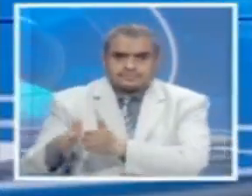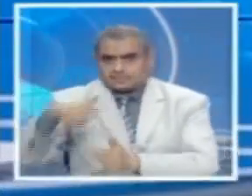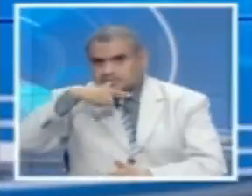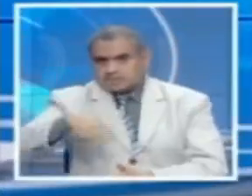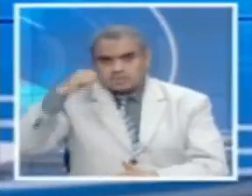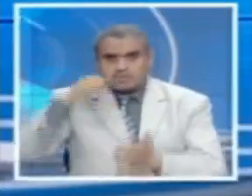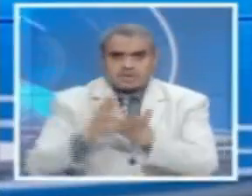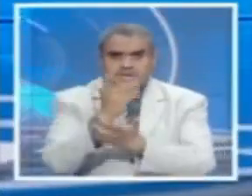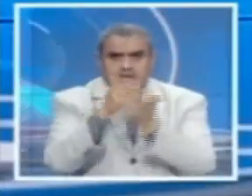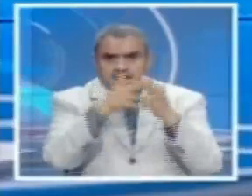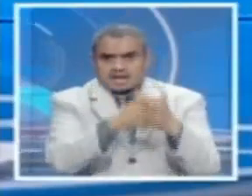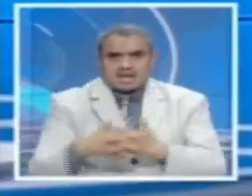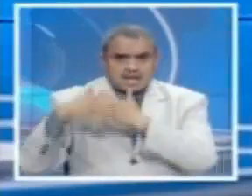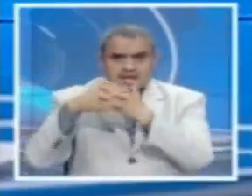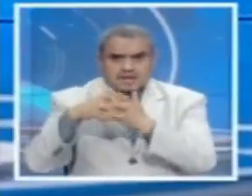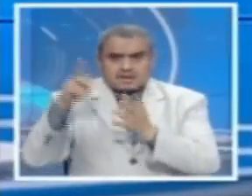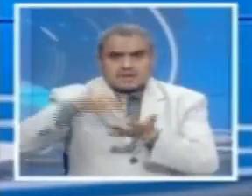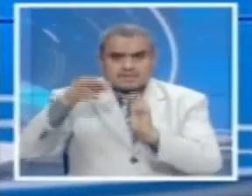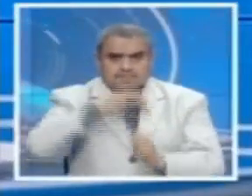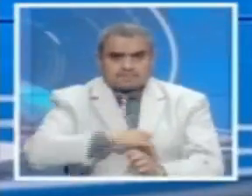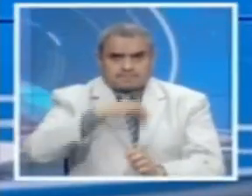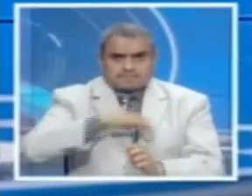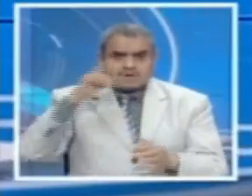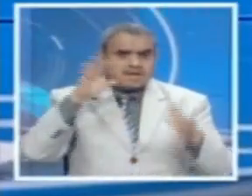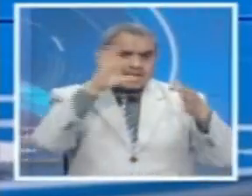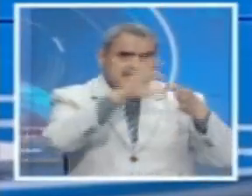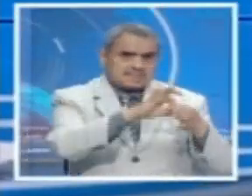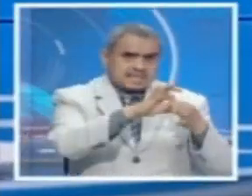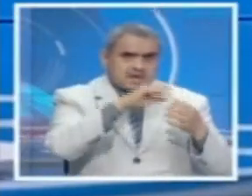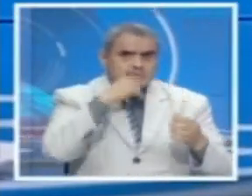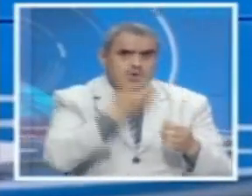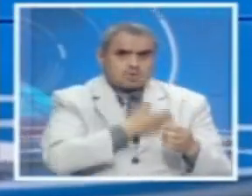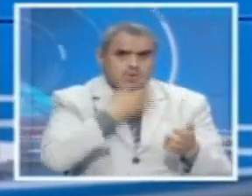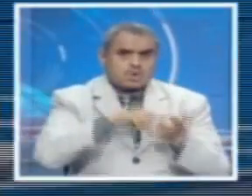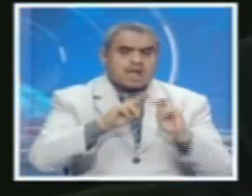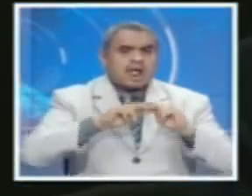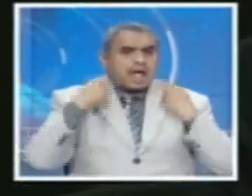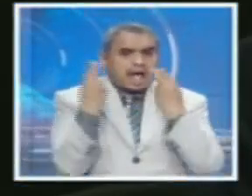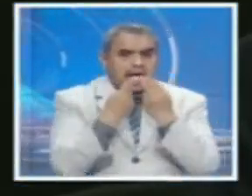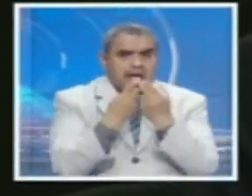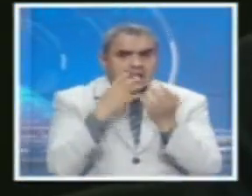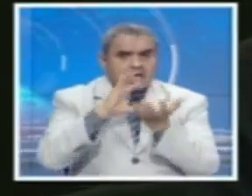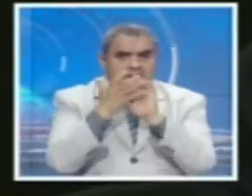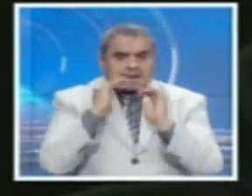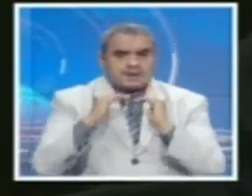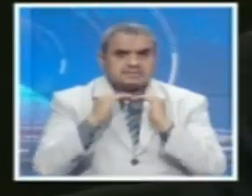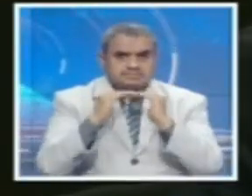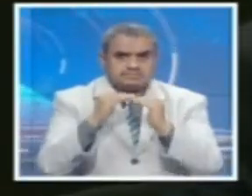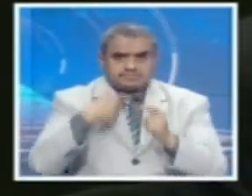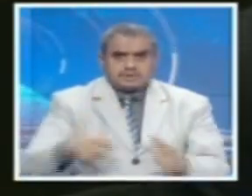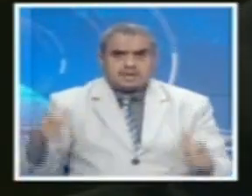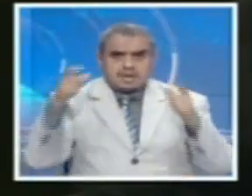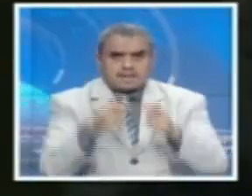أعرب وزير الخارجية الأمريكي أنتوني بلينكن عن رغبة بلاده في التعاون مع روسيا لجعل العالم أكثر أمنا، وعلى هامش انعقاد